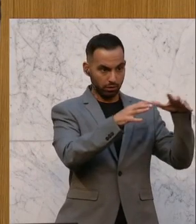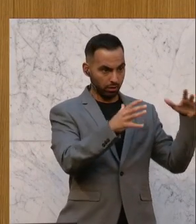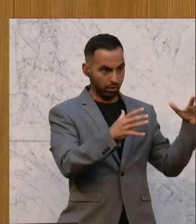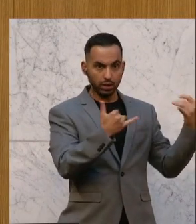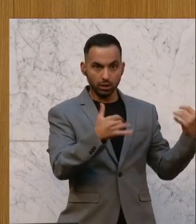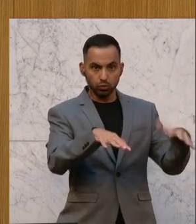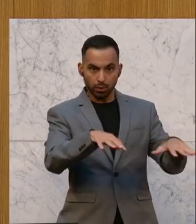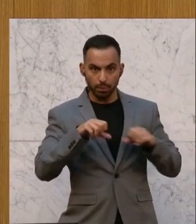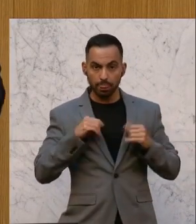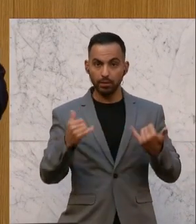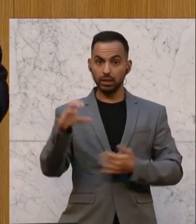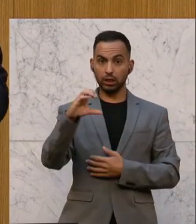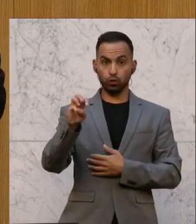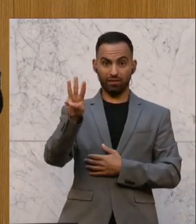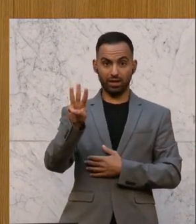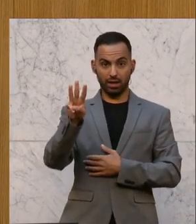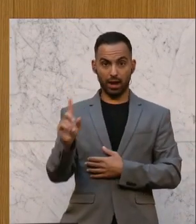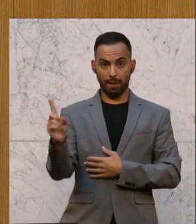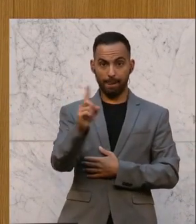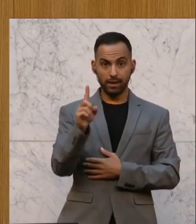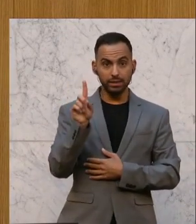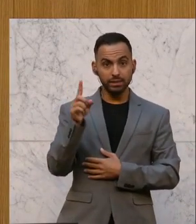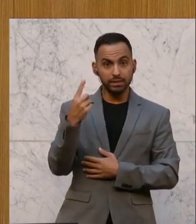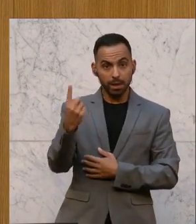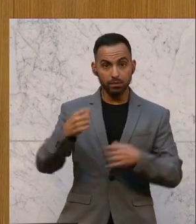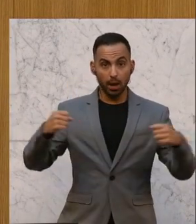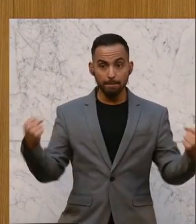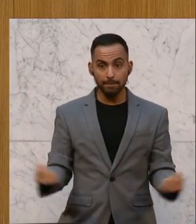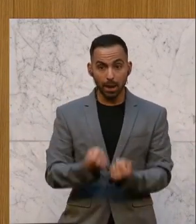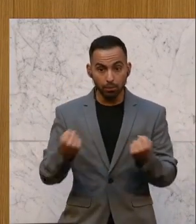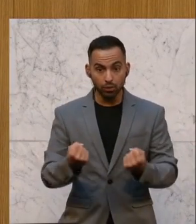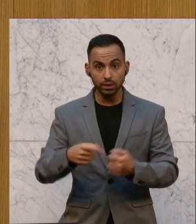sich gegenüberzustellen Christoph Wiederkehr, der sich bemüht,